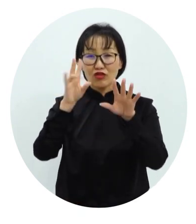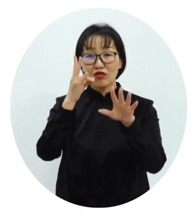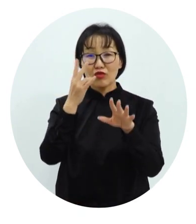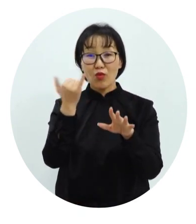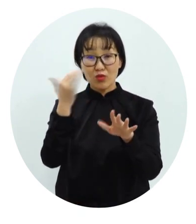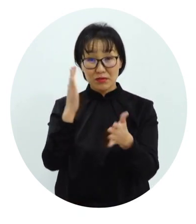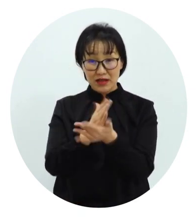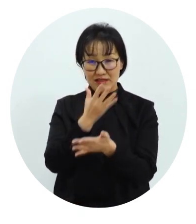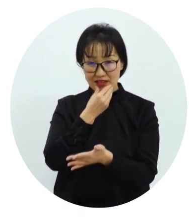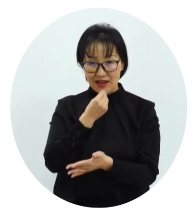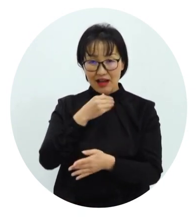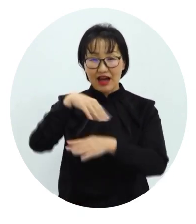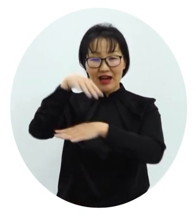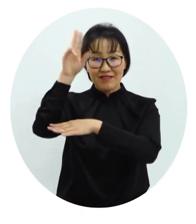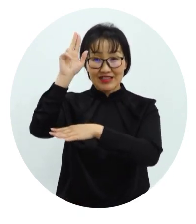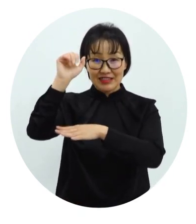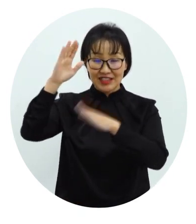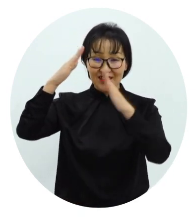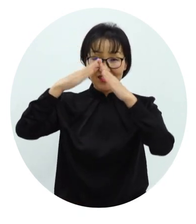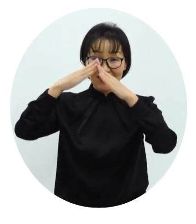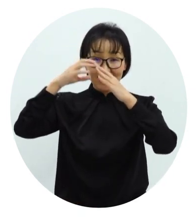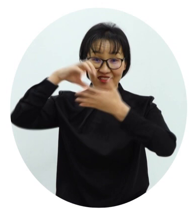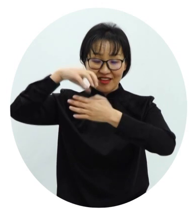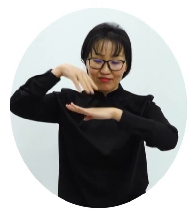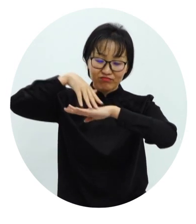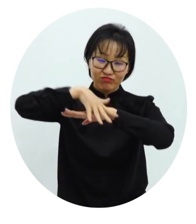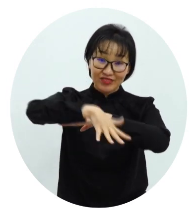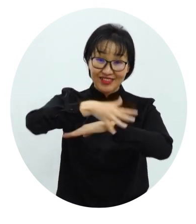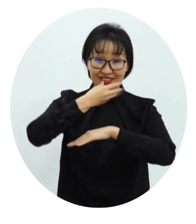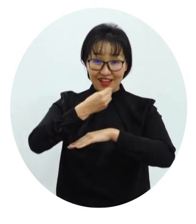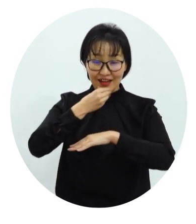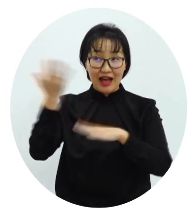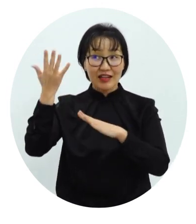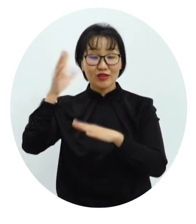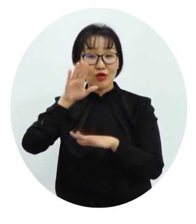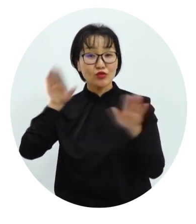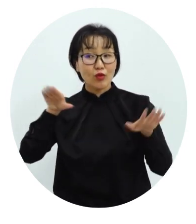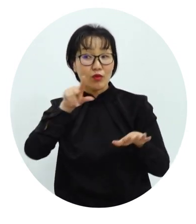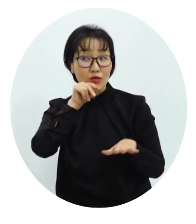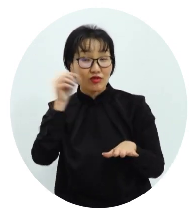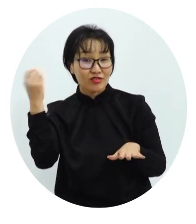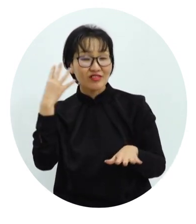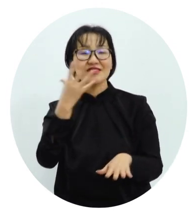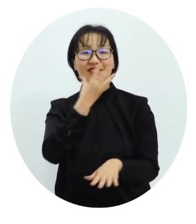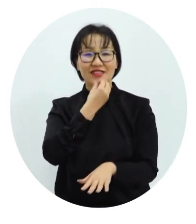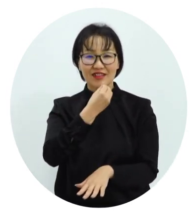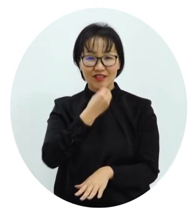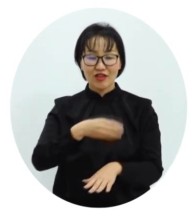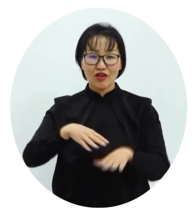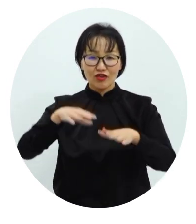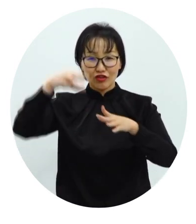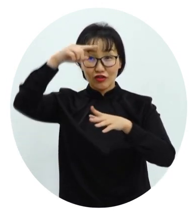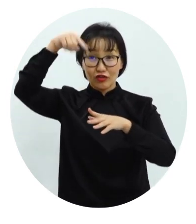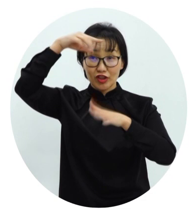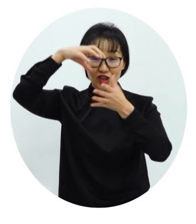нь сайхан. Хаврын цас гэрлүү урсах сайхан. Хаа нэгтээ шувууд ганганах сайхан. Тооноор